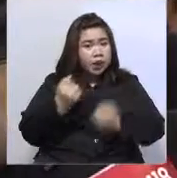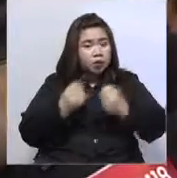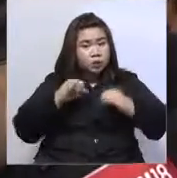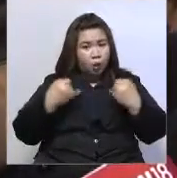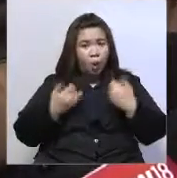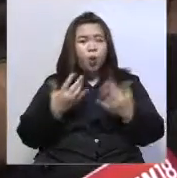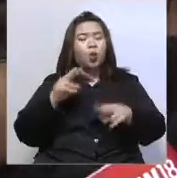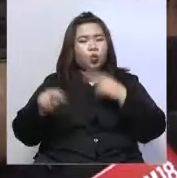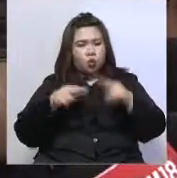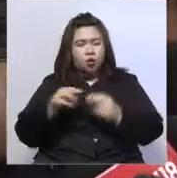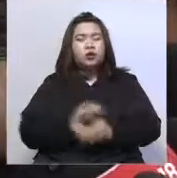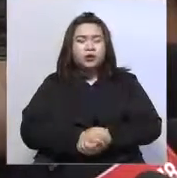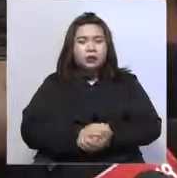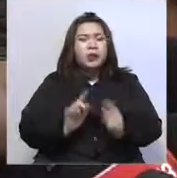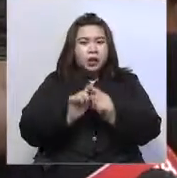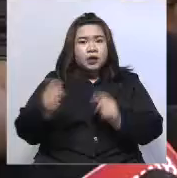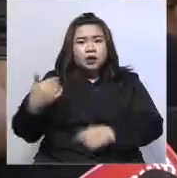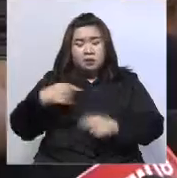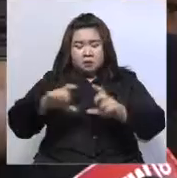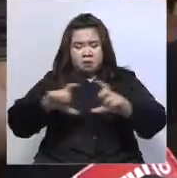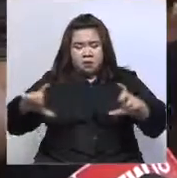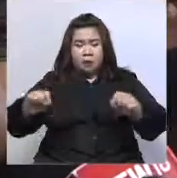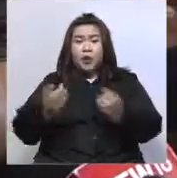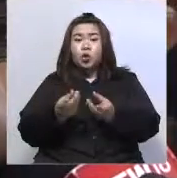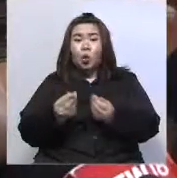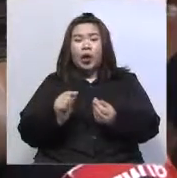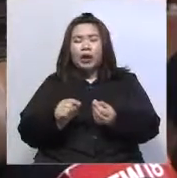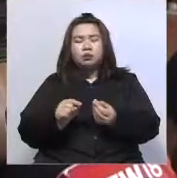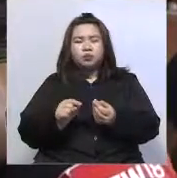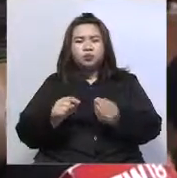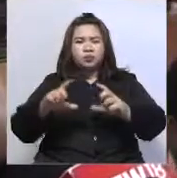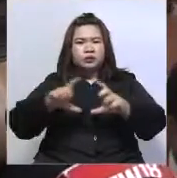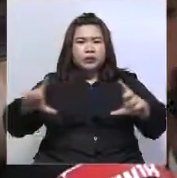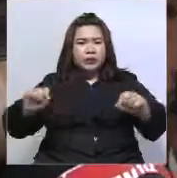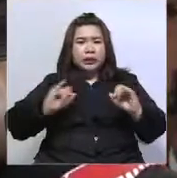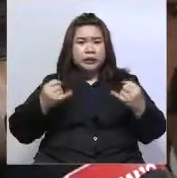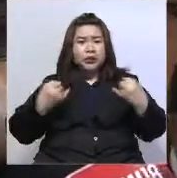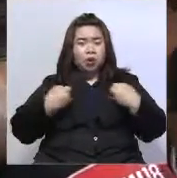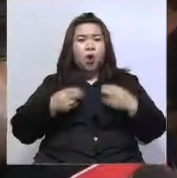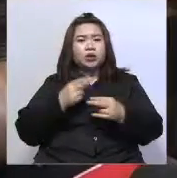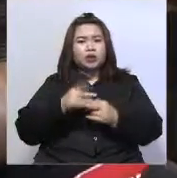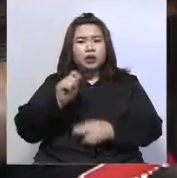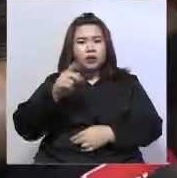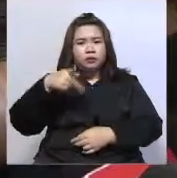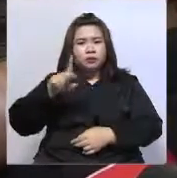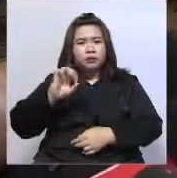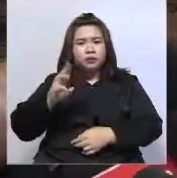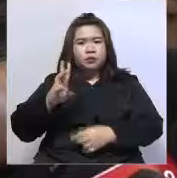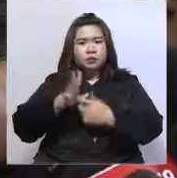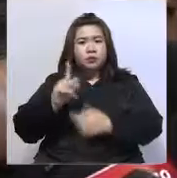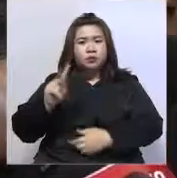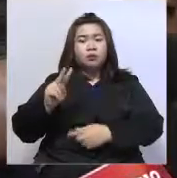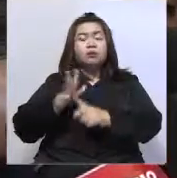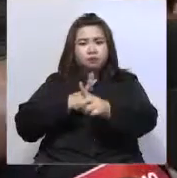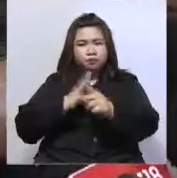รวจสอบอีกทีนึงแต่ว่าจากการตรวจสอบทางทะเบียนรถแล้วนะครับผู้ครอบครองรถในปัจจุบันนี้ก็คือนายอภิวัฒน์นะครับซึ่งในส่ว